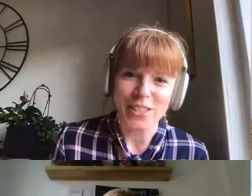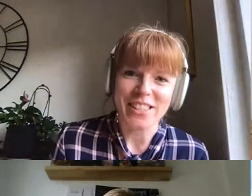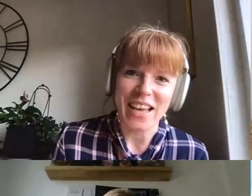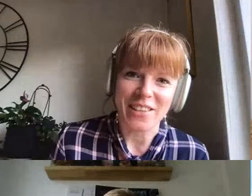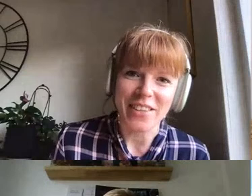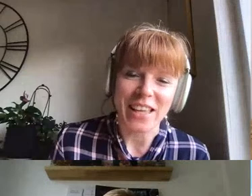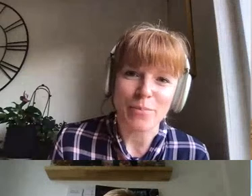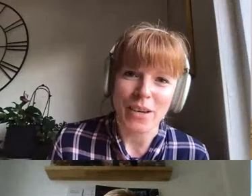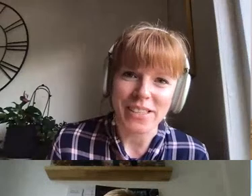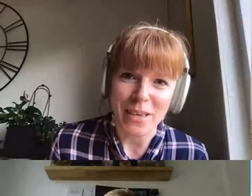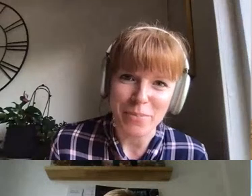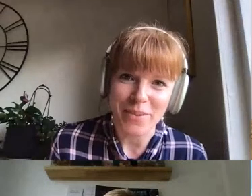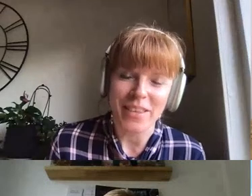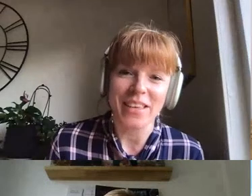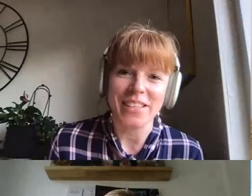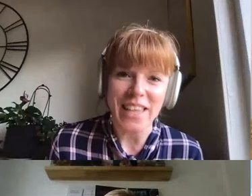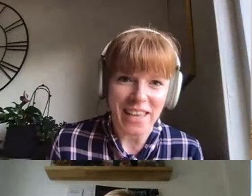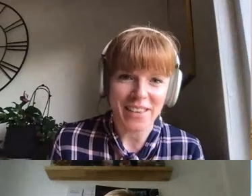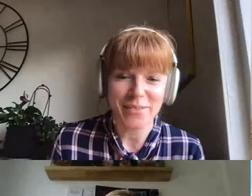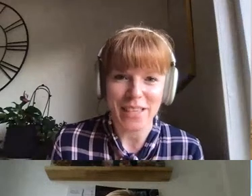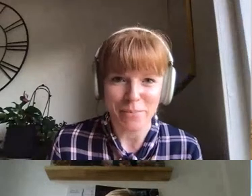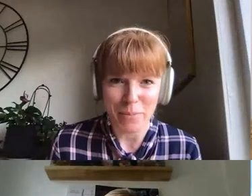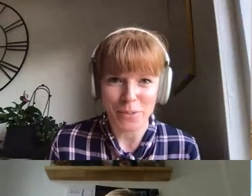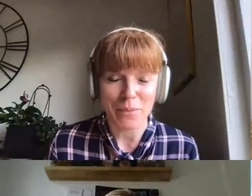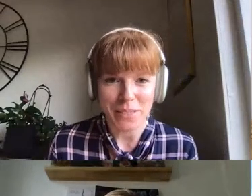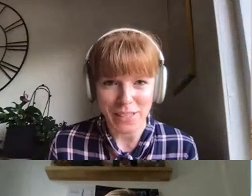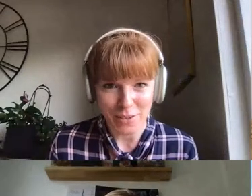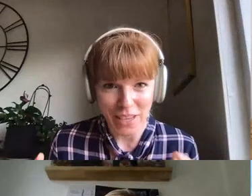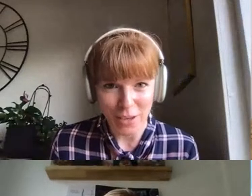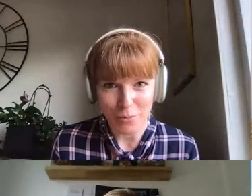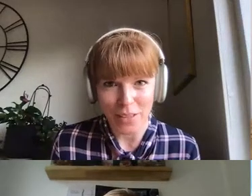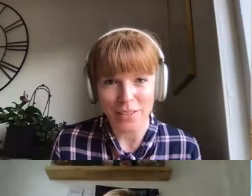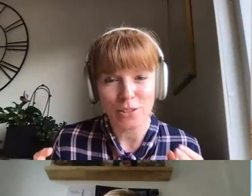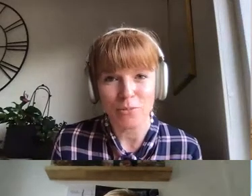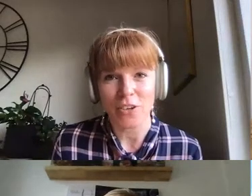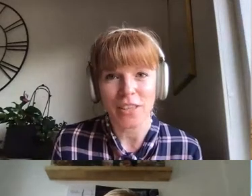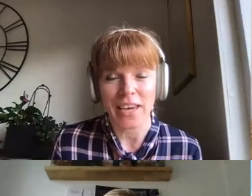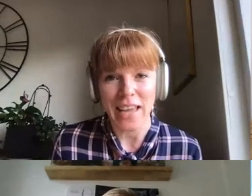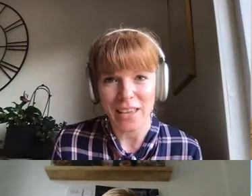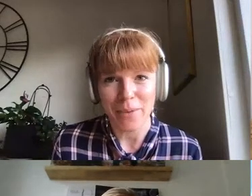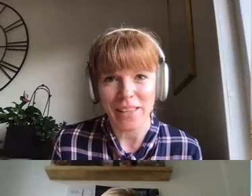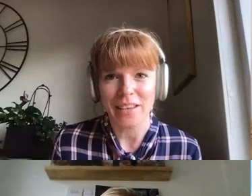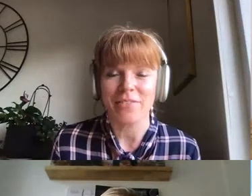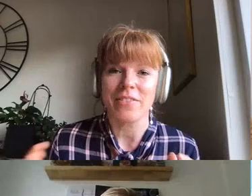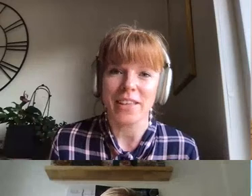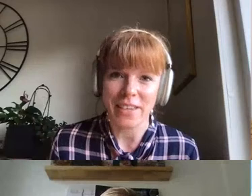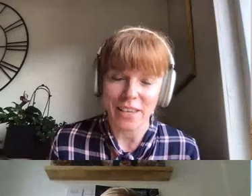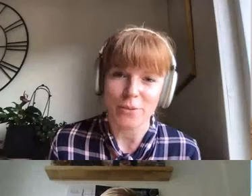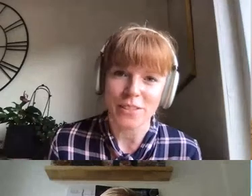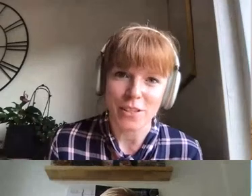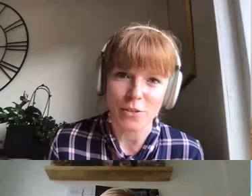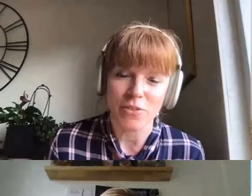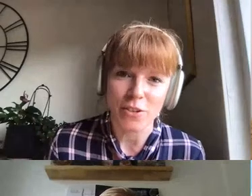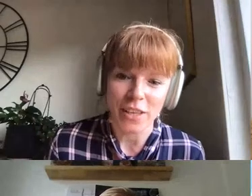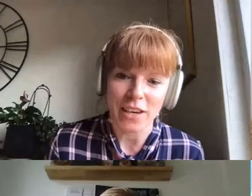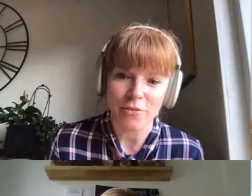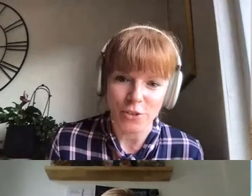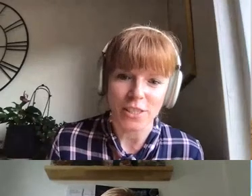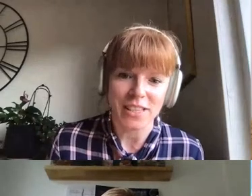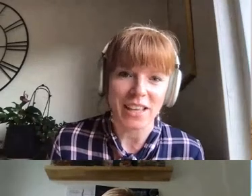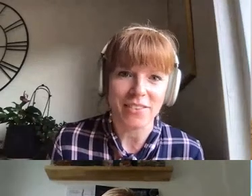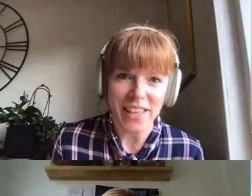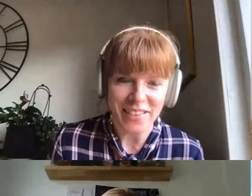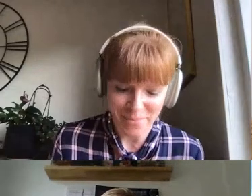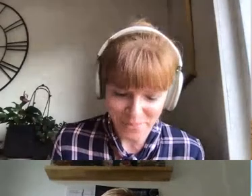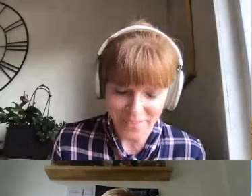en fysisk aktivitet på receptcheck. Så att man på samma sätt som regionen subventionerar läkemedel vill vi att regionen ska